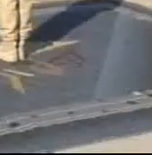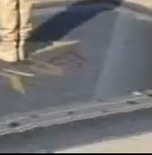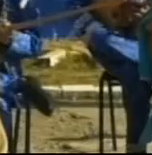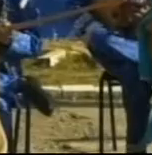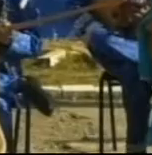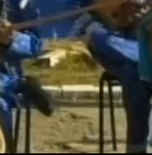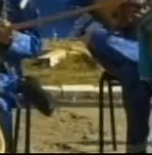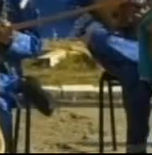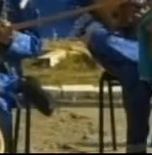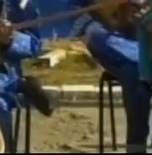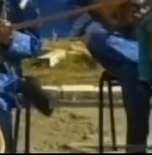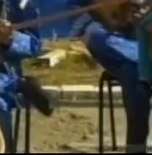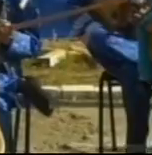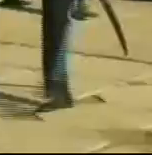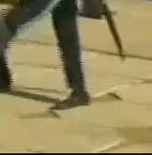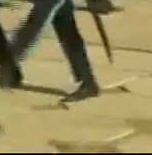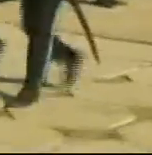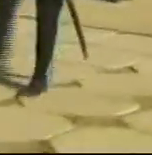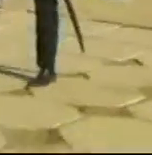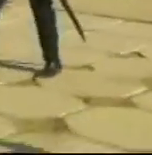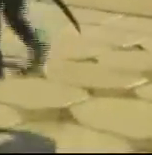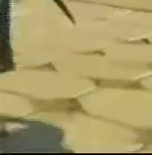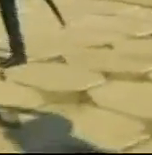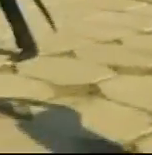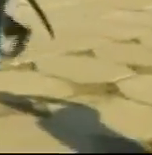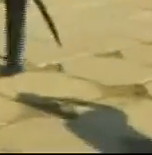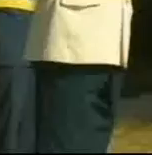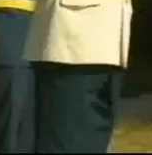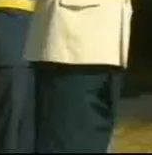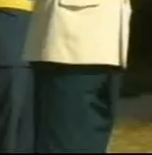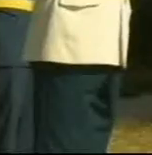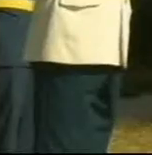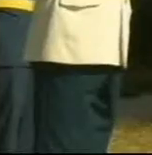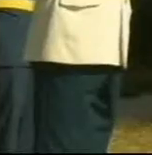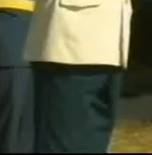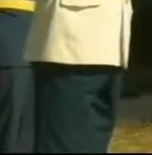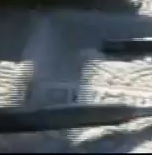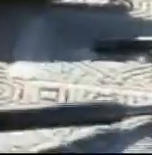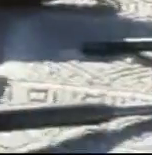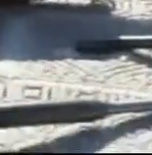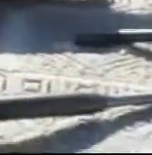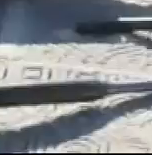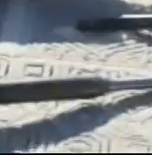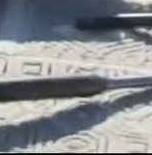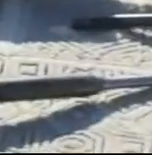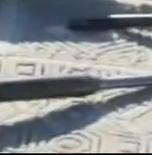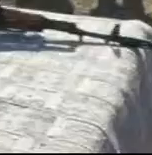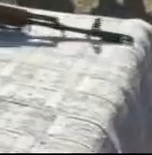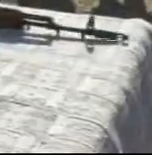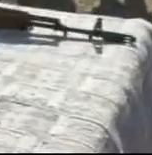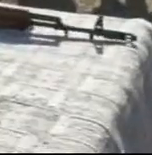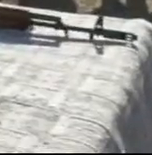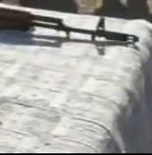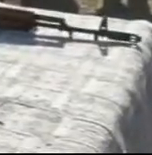Айбын облыстық әскери патриоттық жастар жиыны өз мәресіне жетті. Нәтижесінде республикалық сында облыс намысын